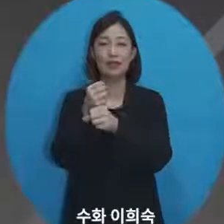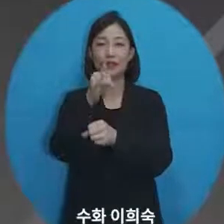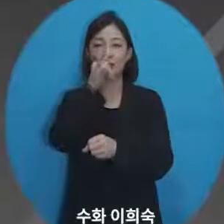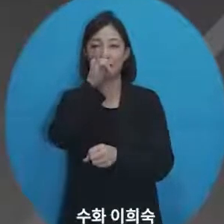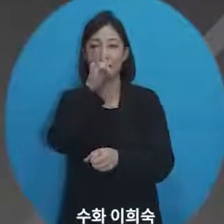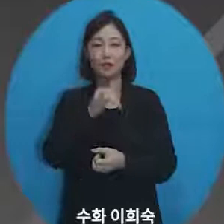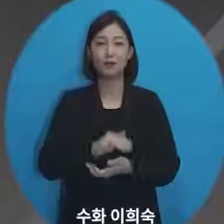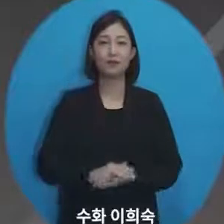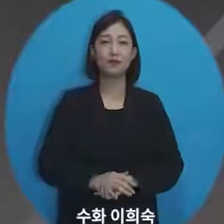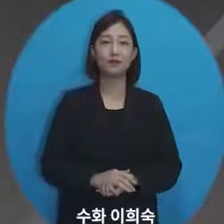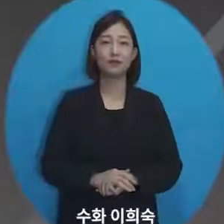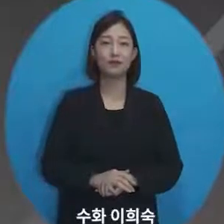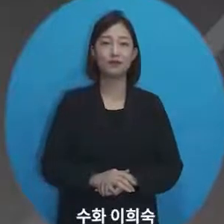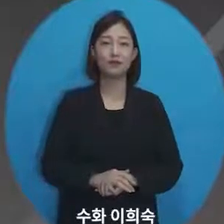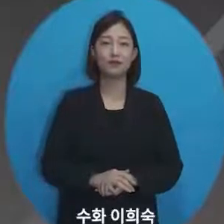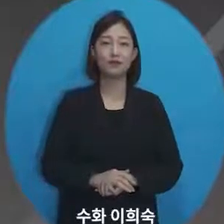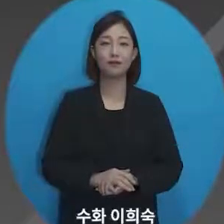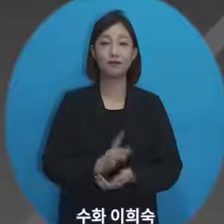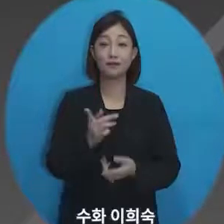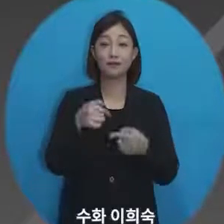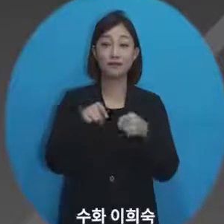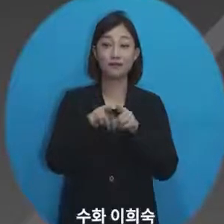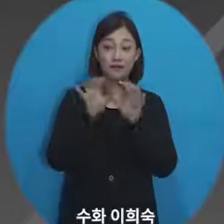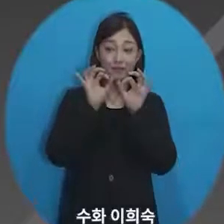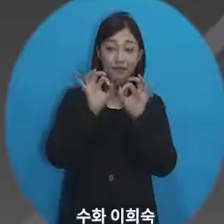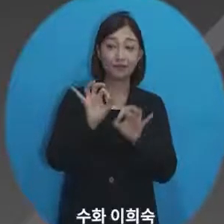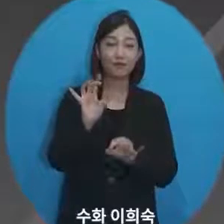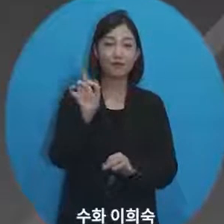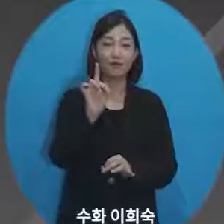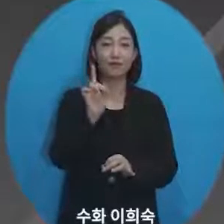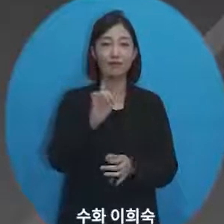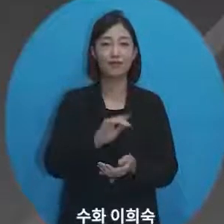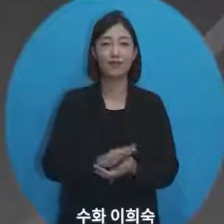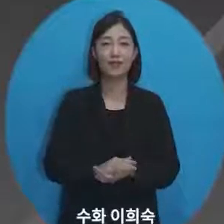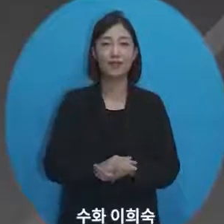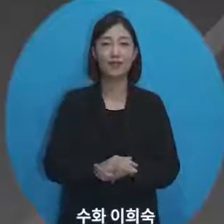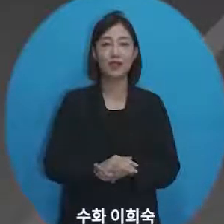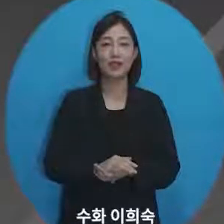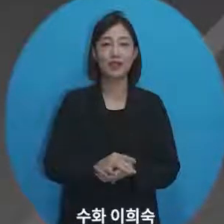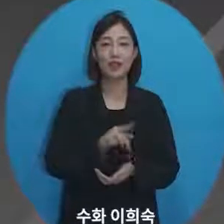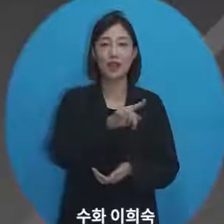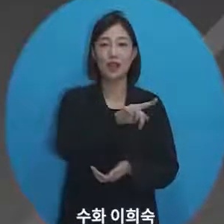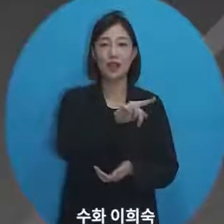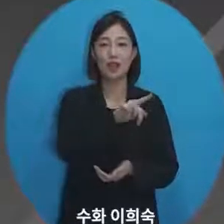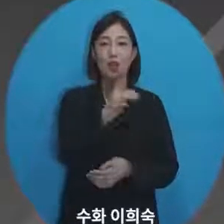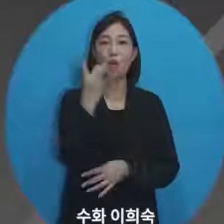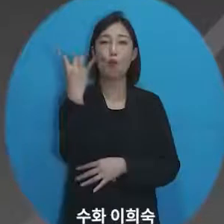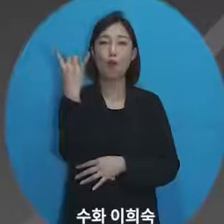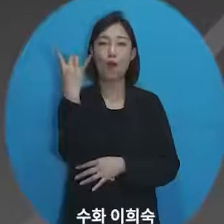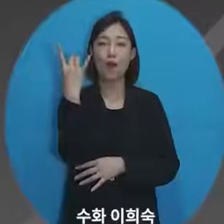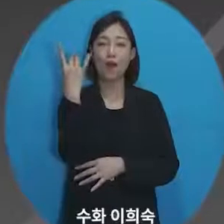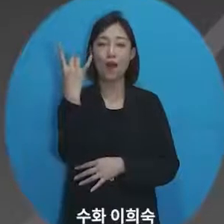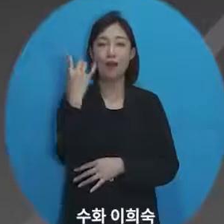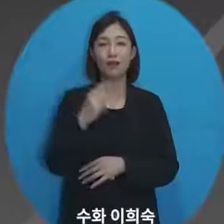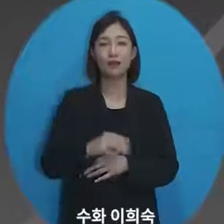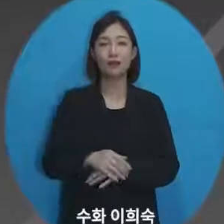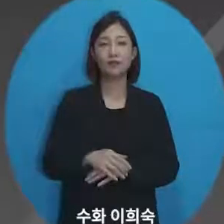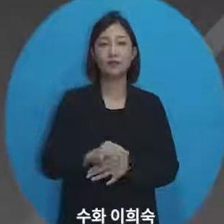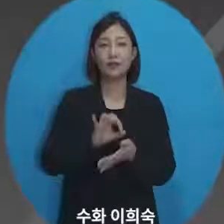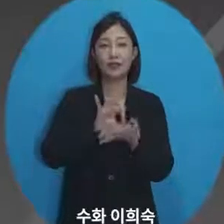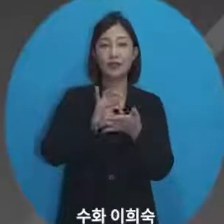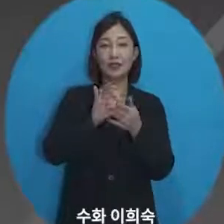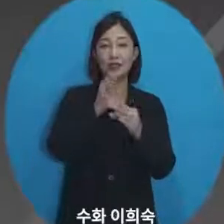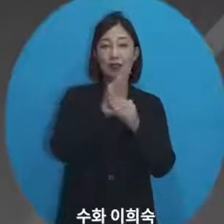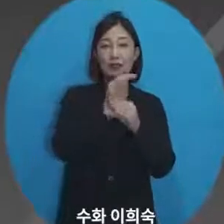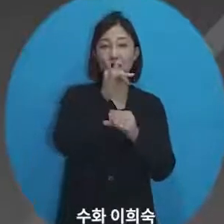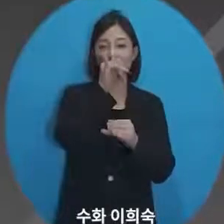이렇게 보시면은 기존에 있는 우리가 일반적으로 사용하는 지하철 노선도를 색각장애가 이제